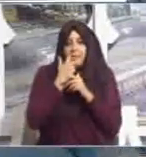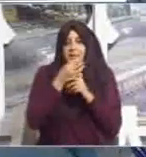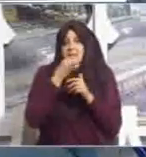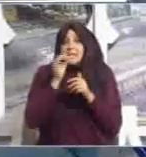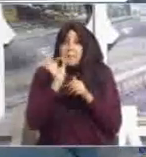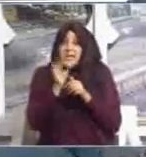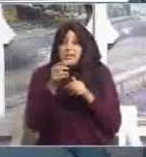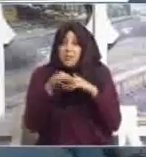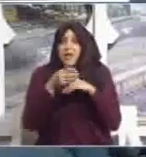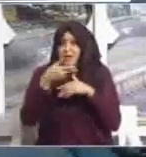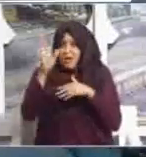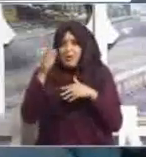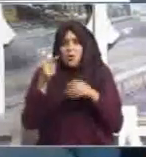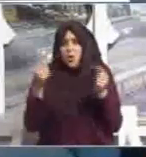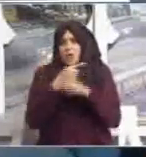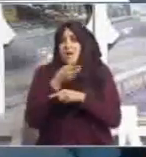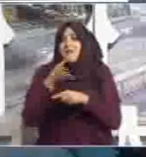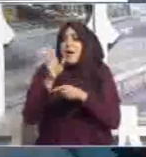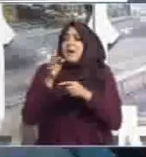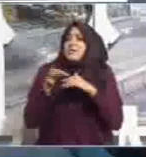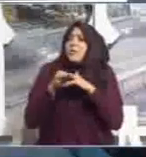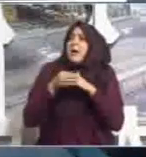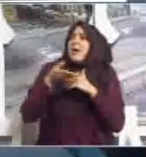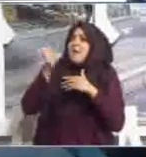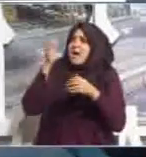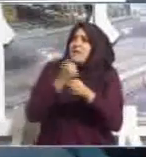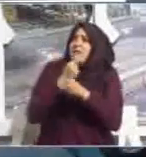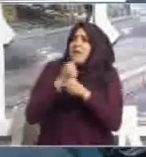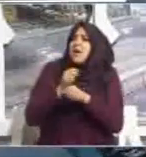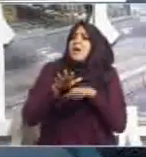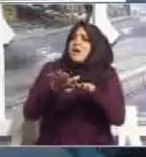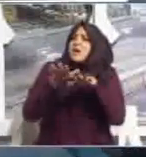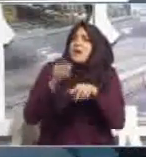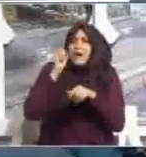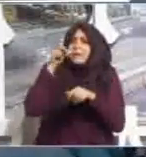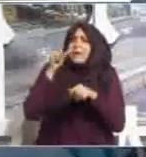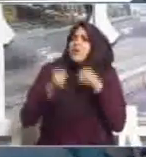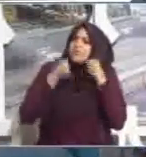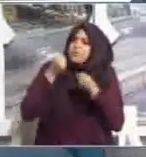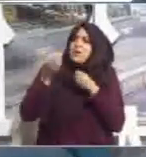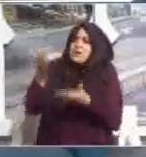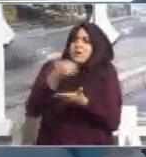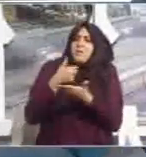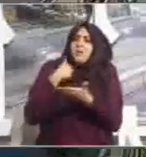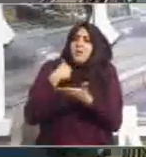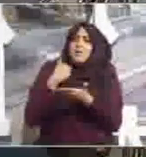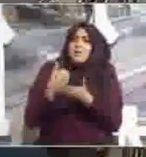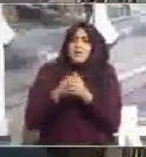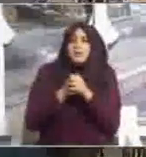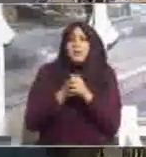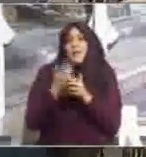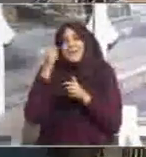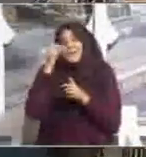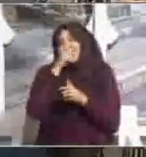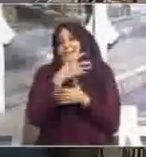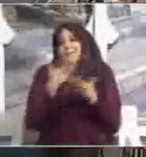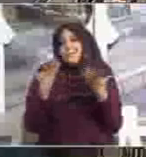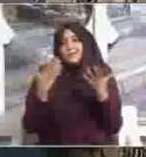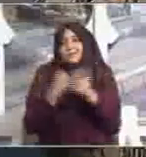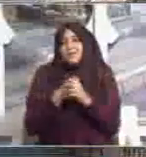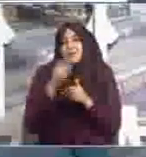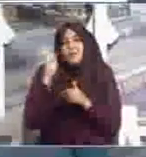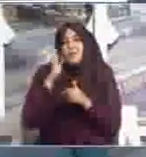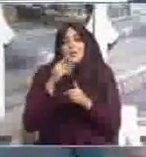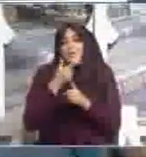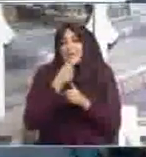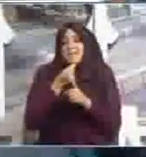على روحك؟ لا روح اجري خدم يحبوا السهل نوض نوض من الصبح وانت تجري وجيب لي الرزق الحلال. لا هذاك الصعب هذاك فيه مشقه نحبوا السهل. لا